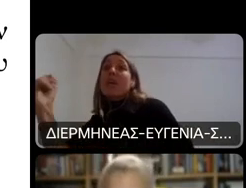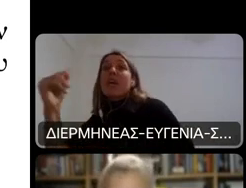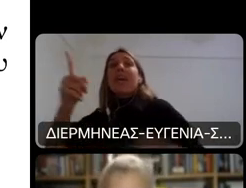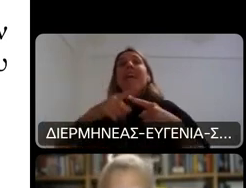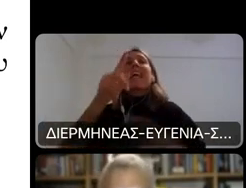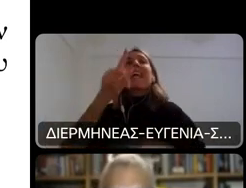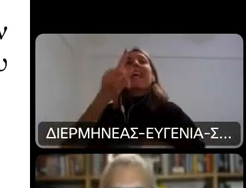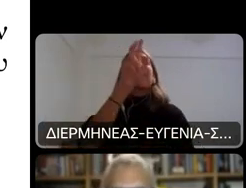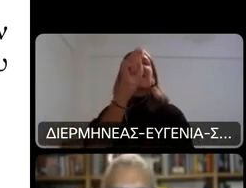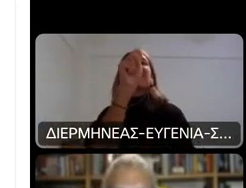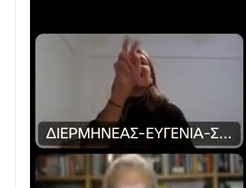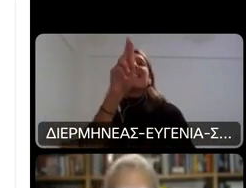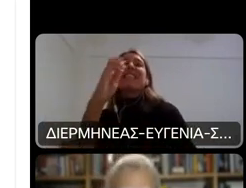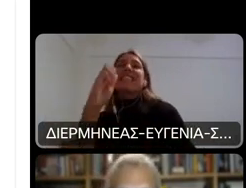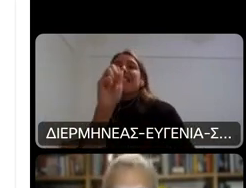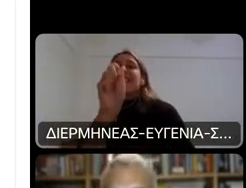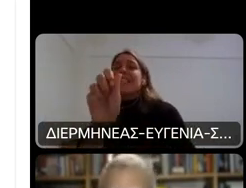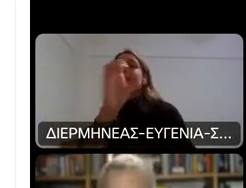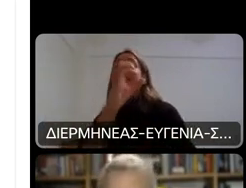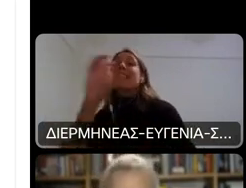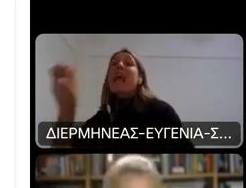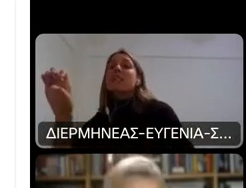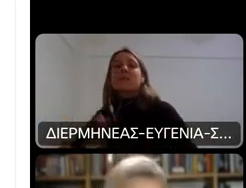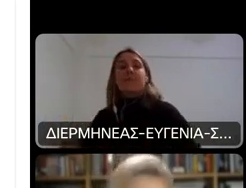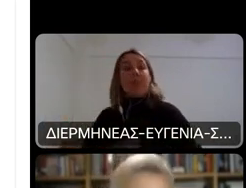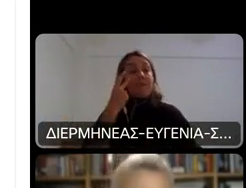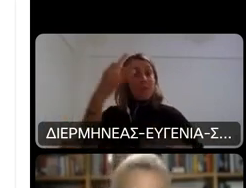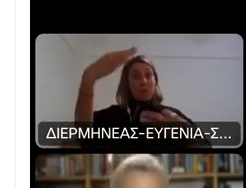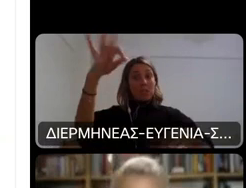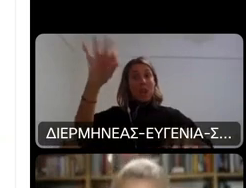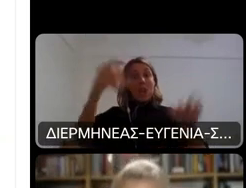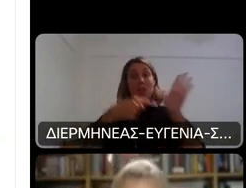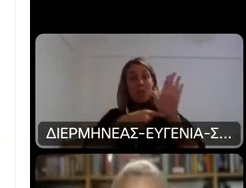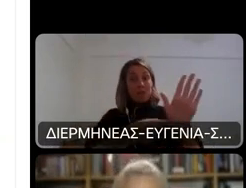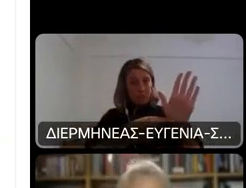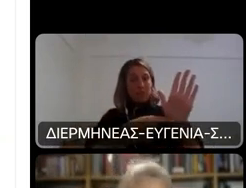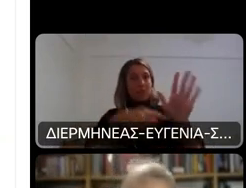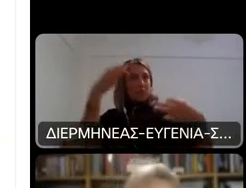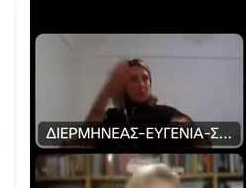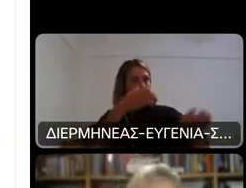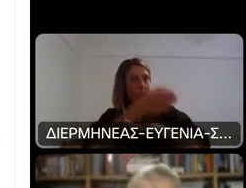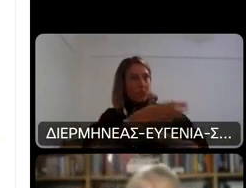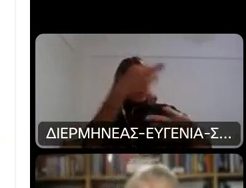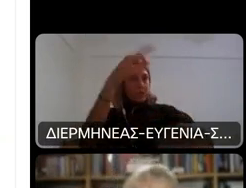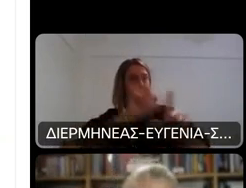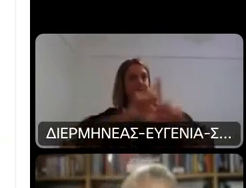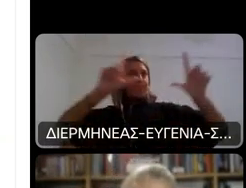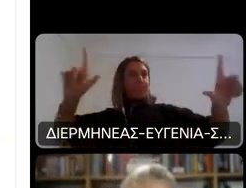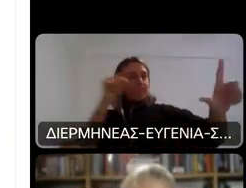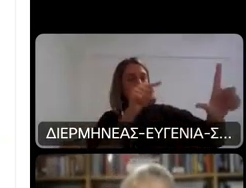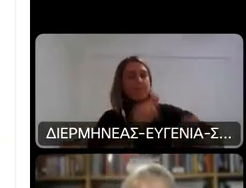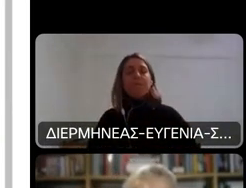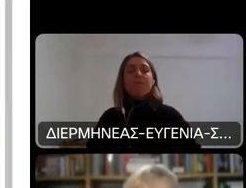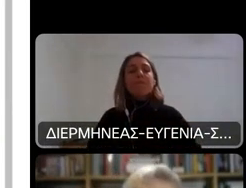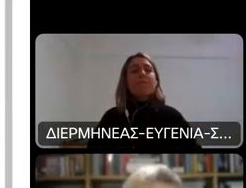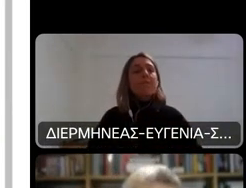Trace. Εδώ μπορούμε να δούμε την εισαγωγική σελίδα του wiki Trace. Εδώ μπορούμε να δούμε ένα μέρος